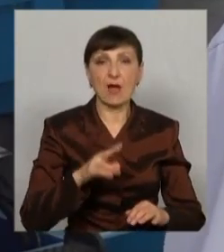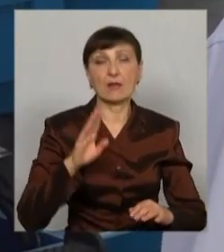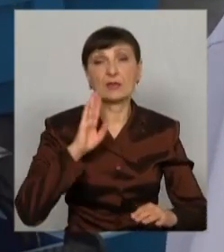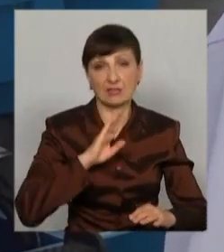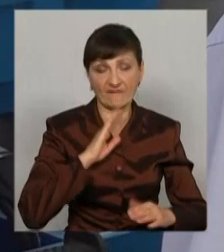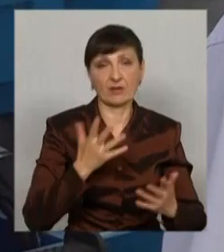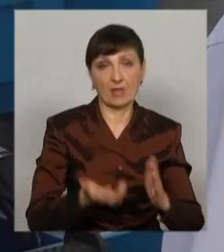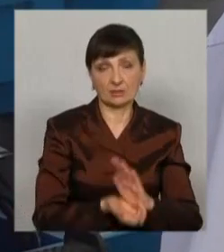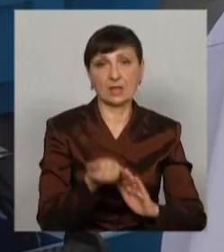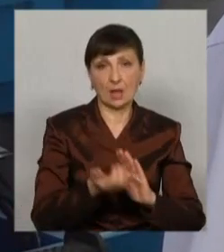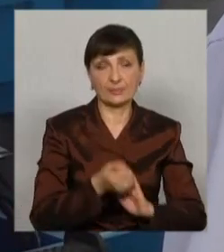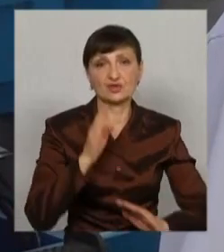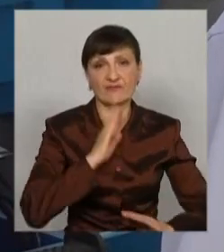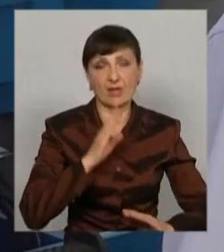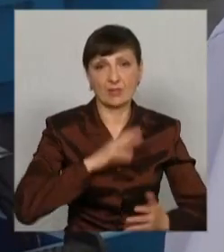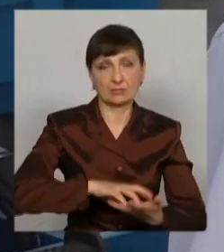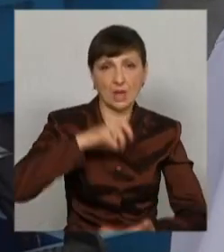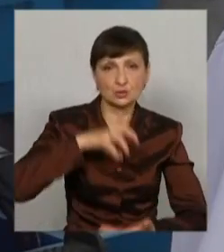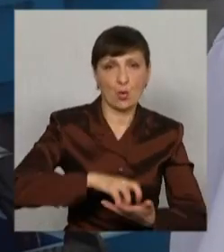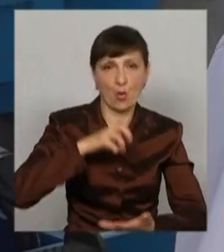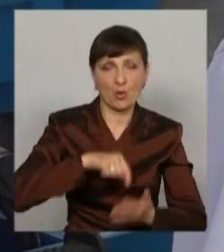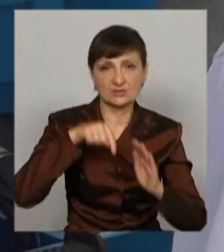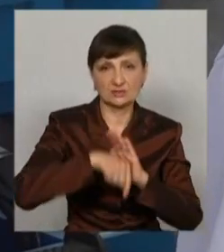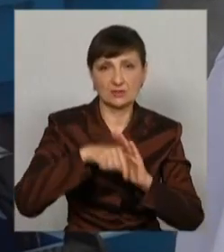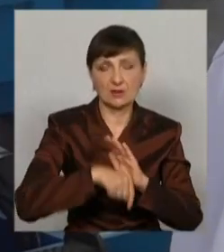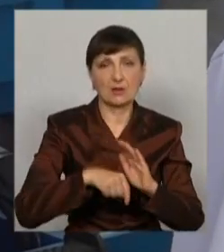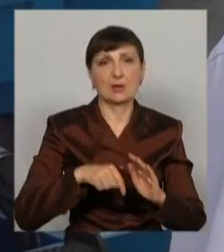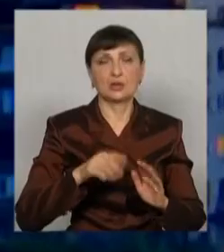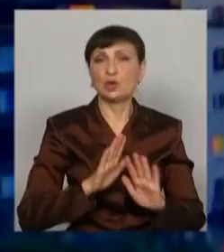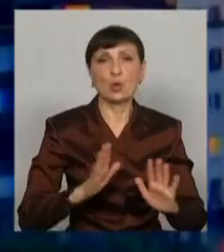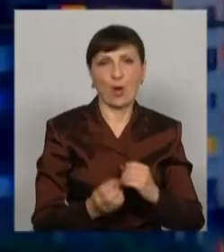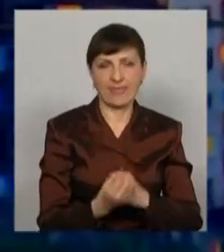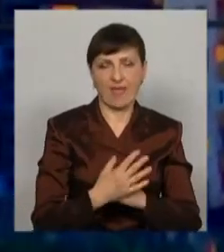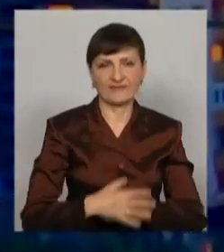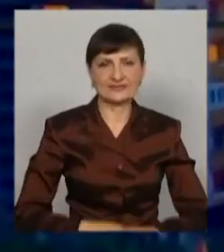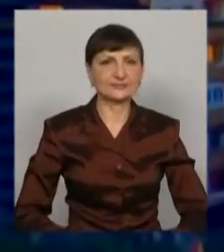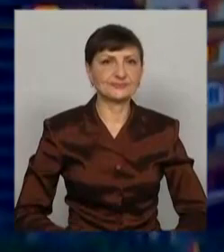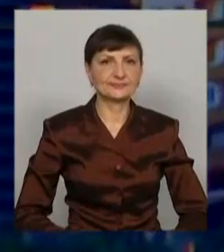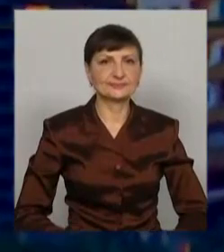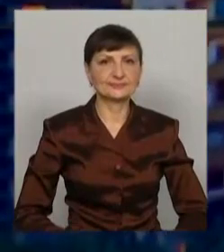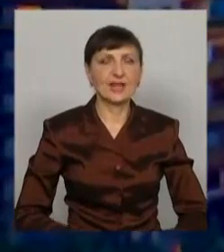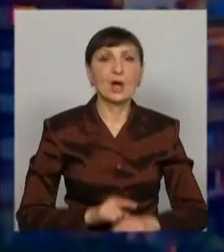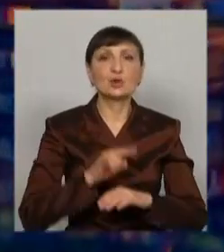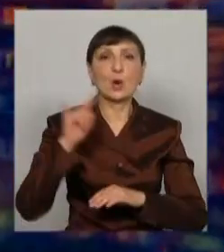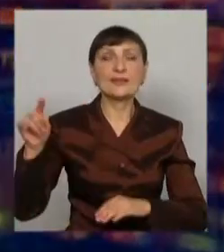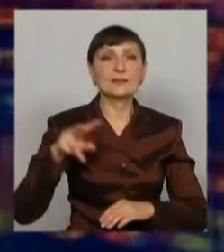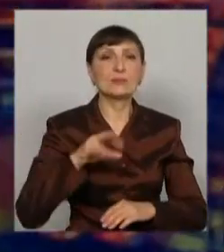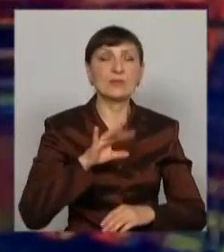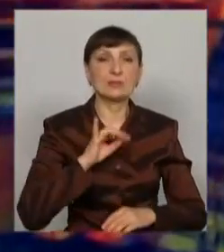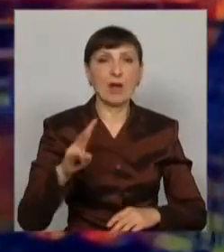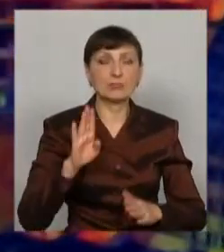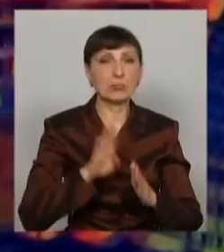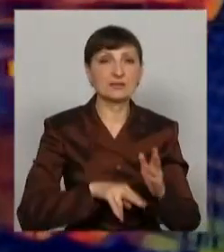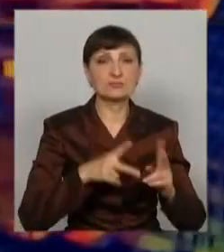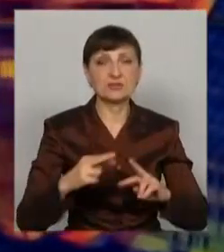хозяйства, для насосной установки, которая качает воду. Долететь до Милана без пересадок могут